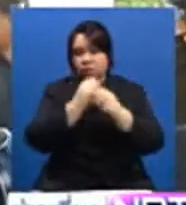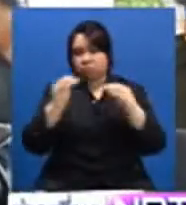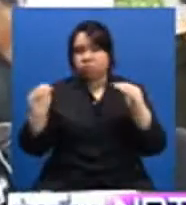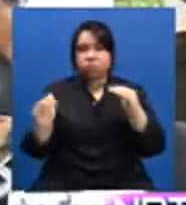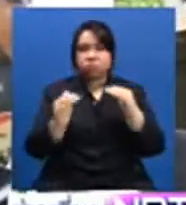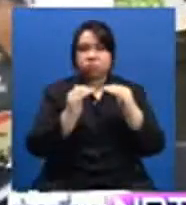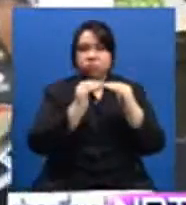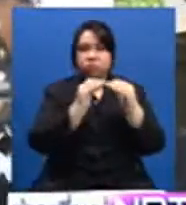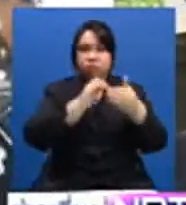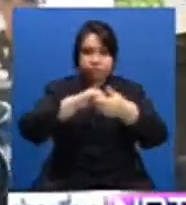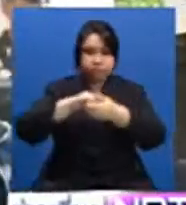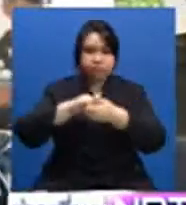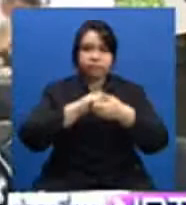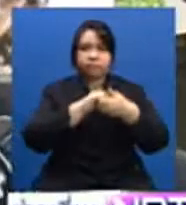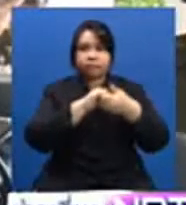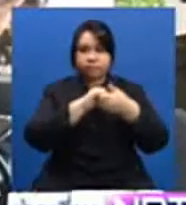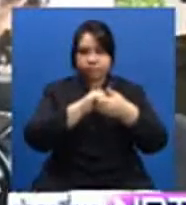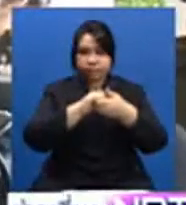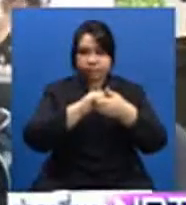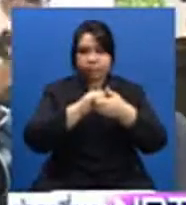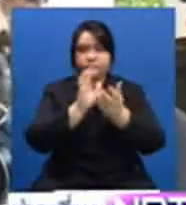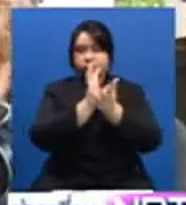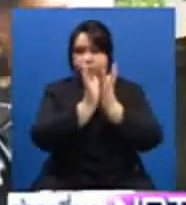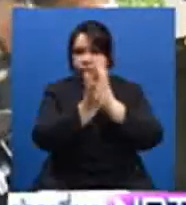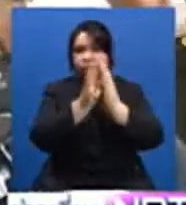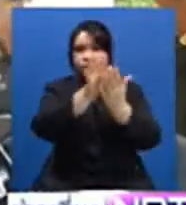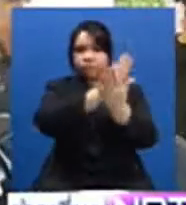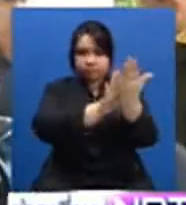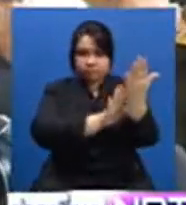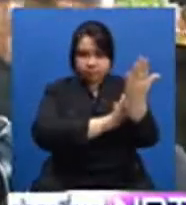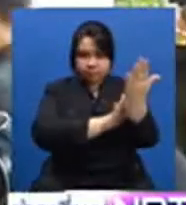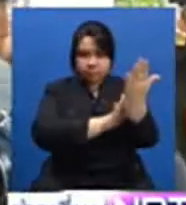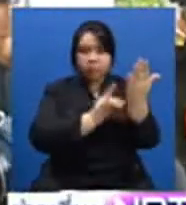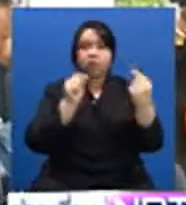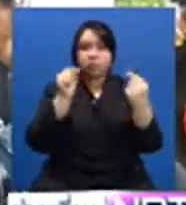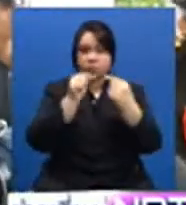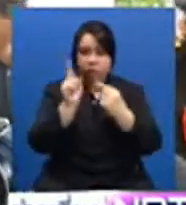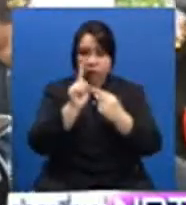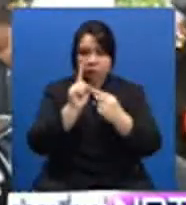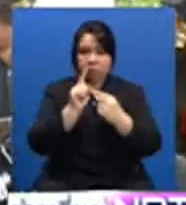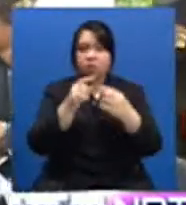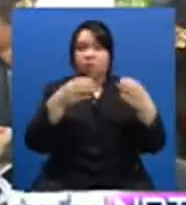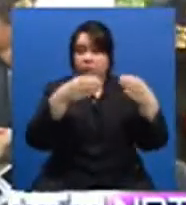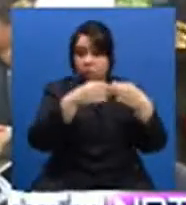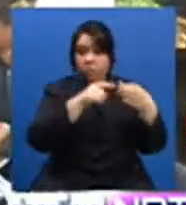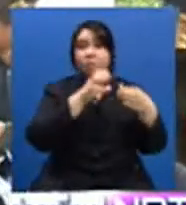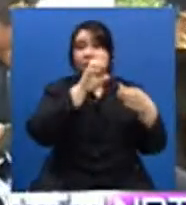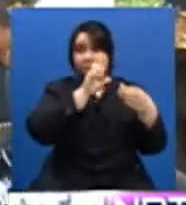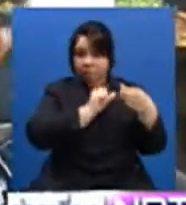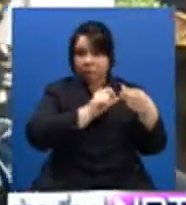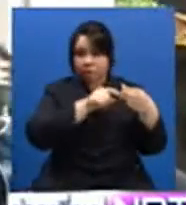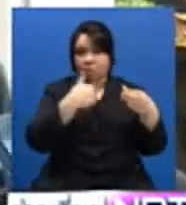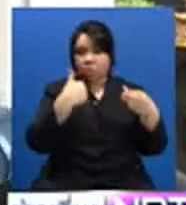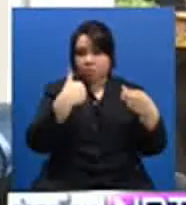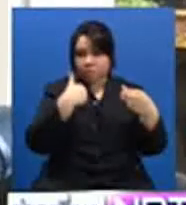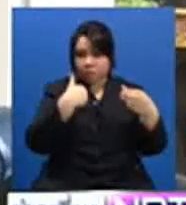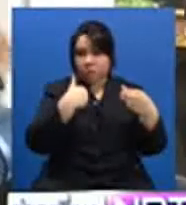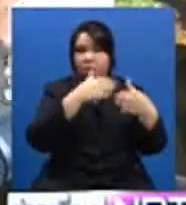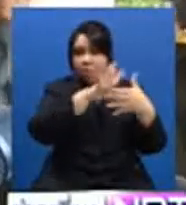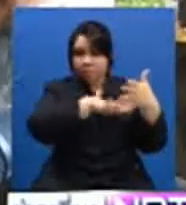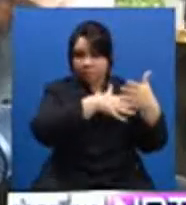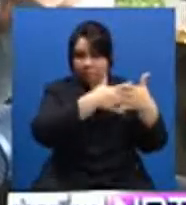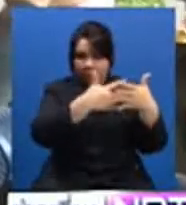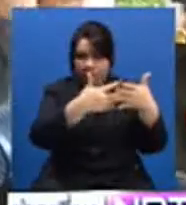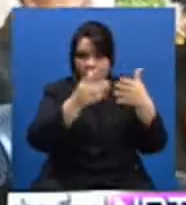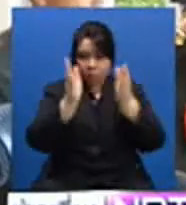างความสมานฉันท์ในการปฏิรูปประเทศซึ่งเป็นนโยบายเดียวกันกับอดีตแม่ทัพภาคที่1ที่ดำเนินการมาโดยตลอด4เดือน